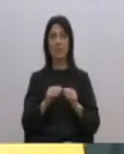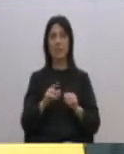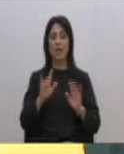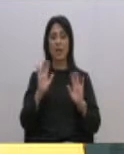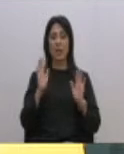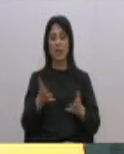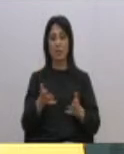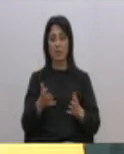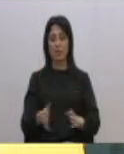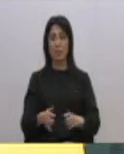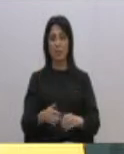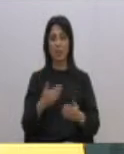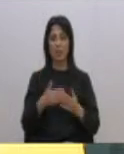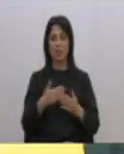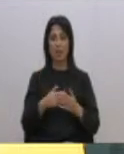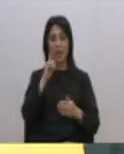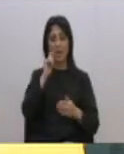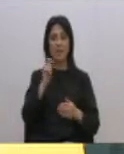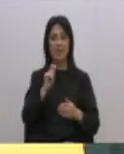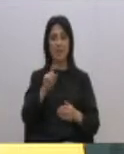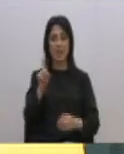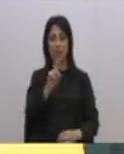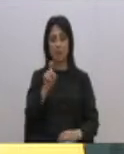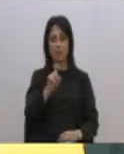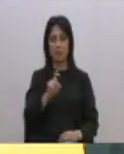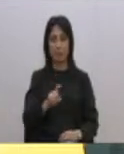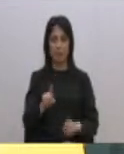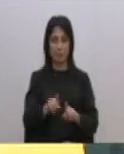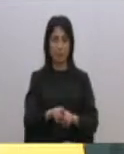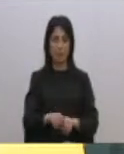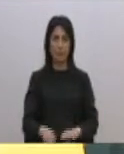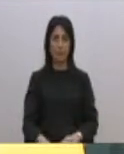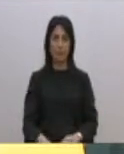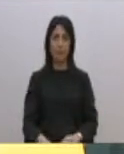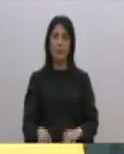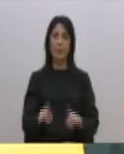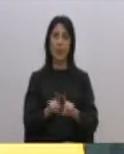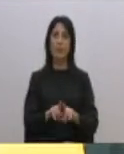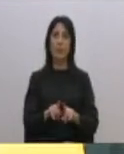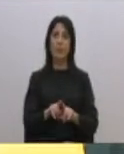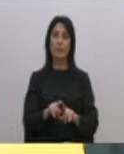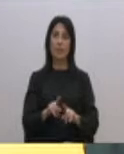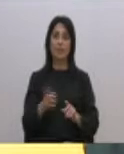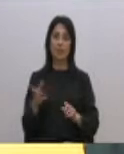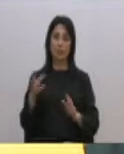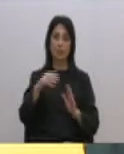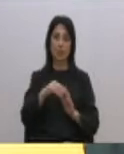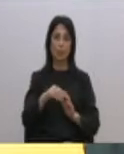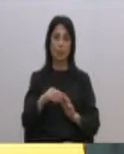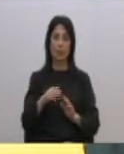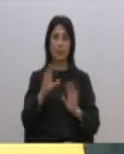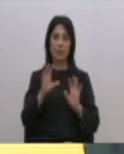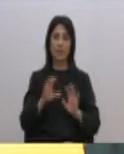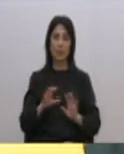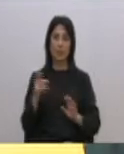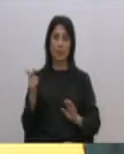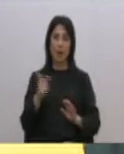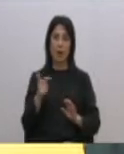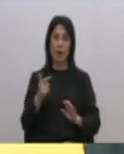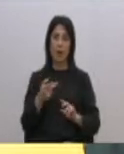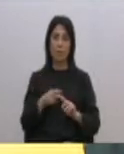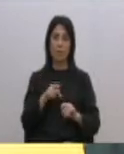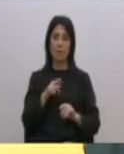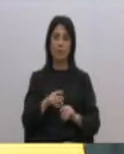ხდება დაუშვათ ციცაკის სპრეისთან მიმართებით. ასევე შემოდის საკანონმდებლო გარანტია იმისათვის,